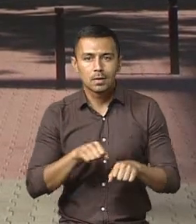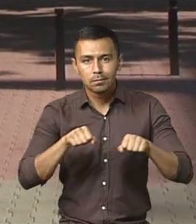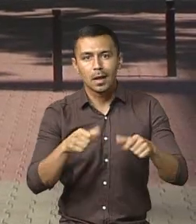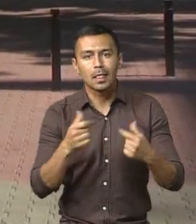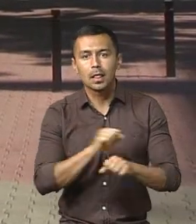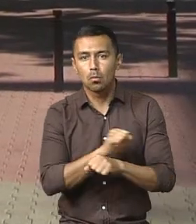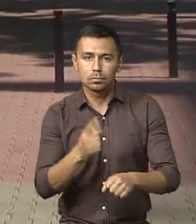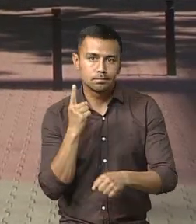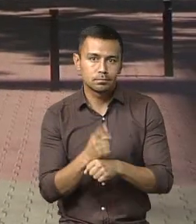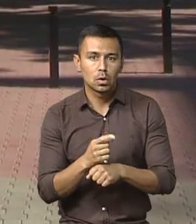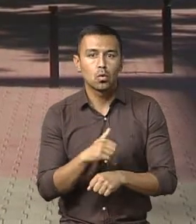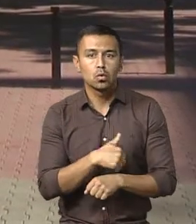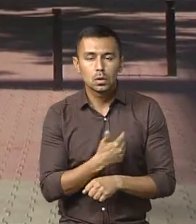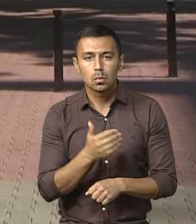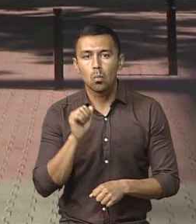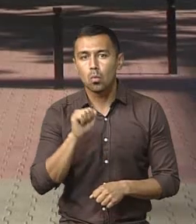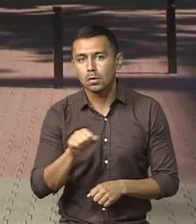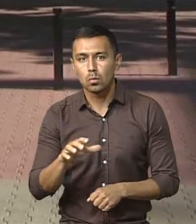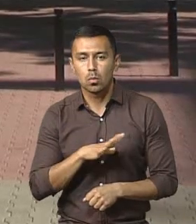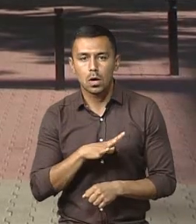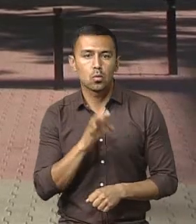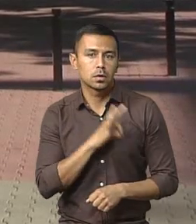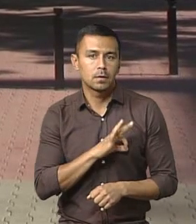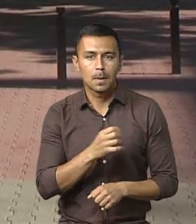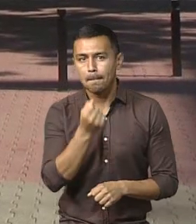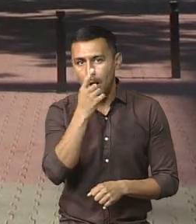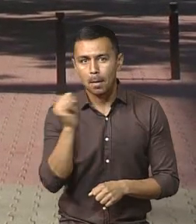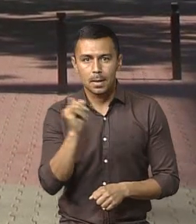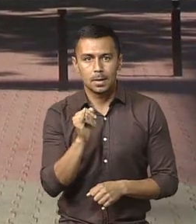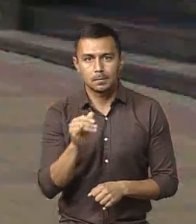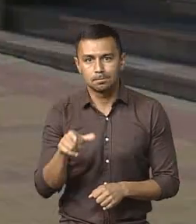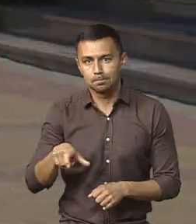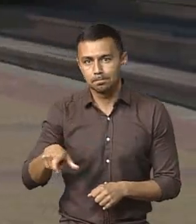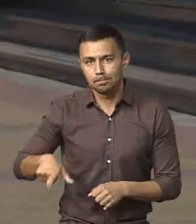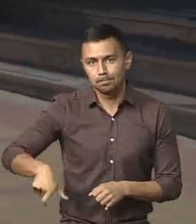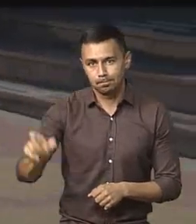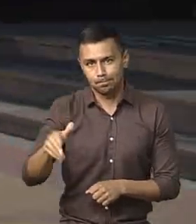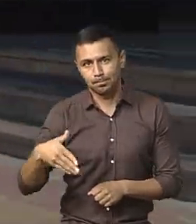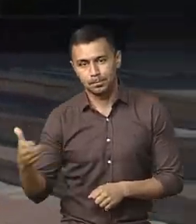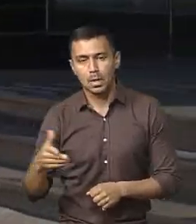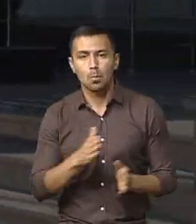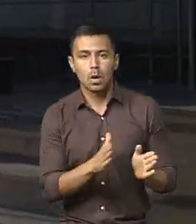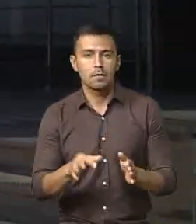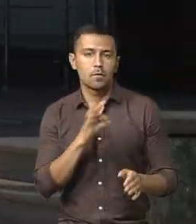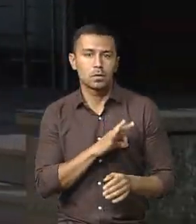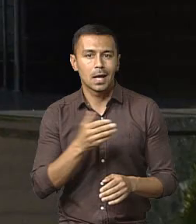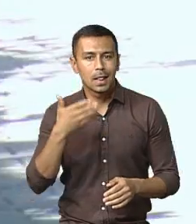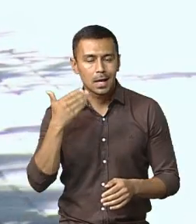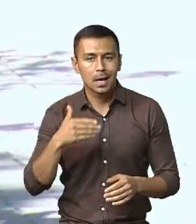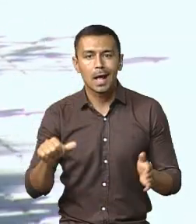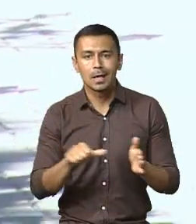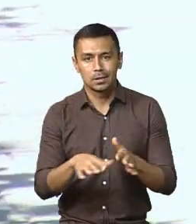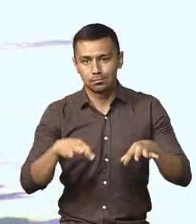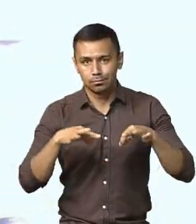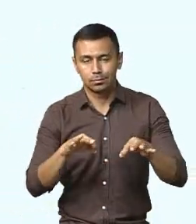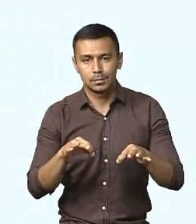Але хотілося б, щоб можливість була пересуватися і парками, і пішохідною зоною. Порядок використання легких електричних транспортних